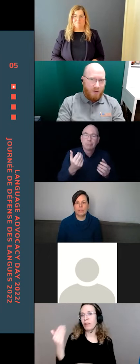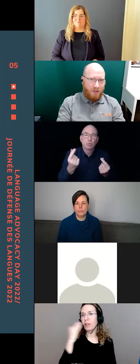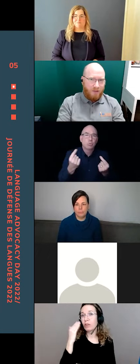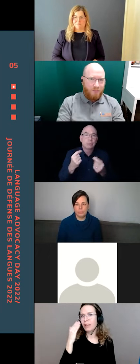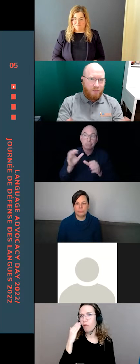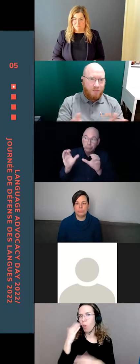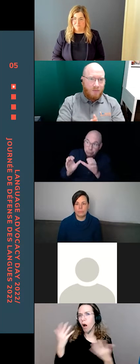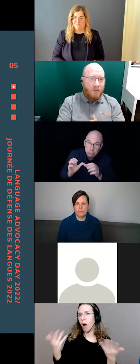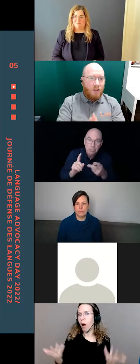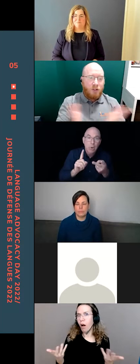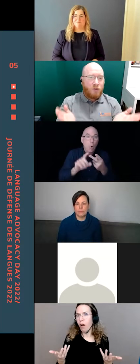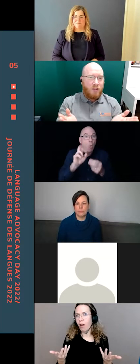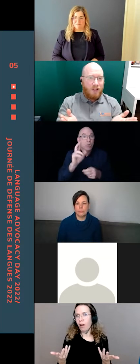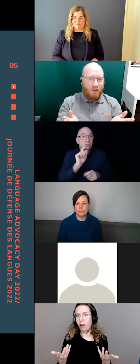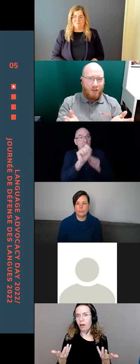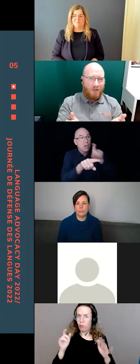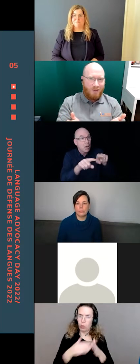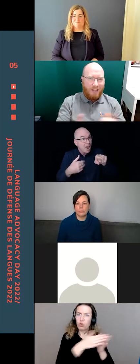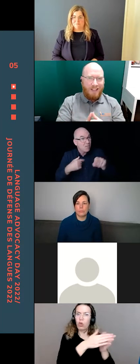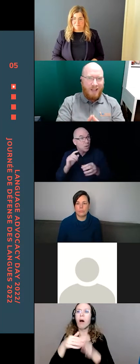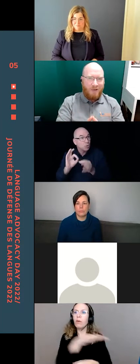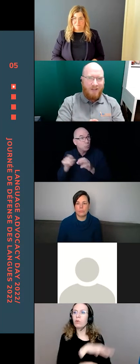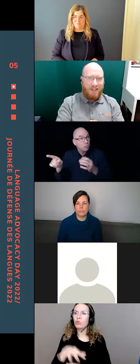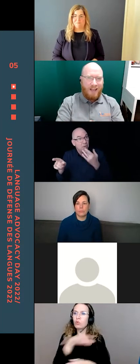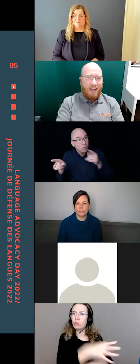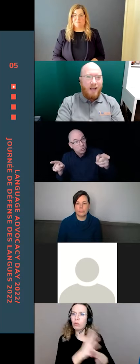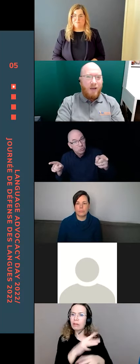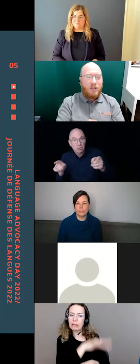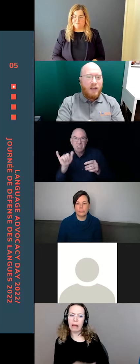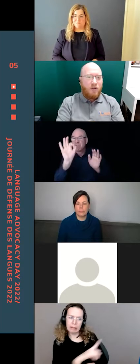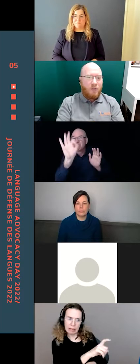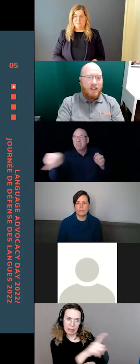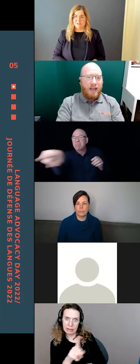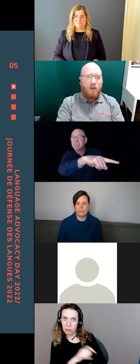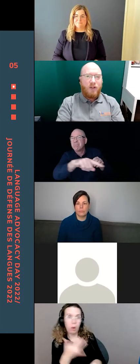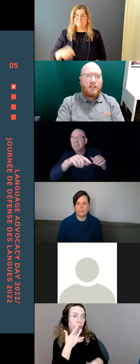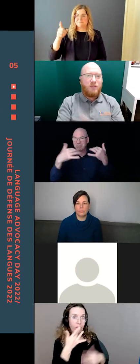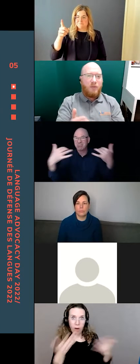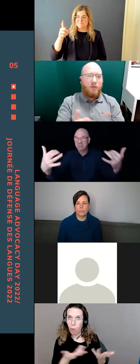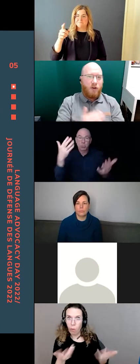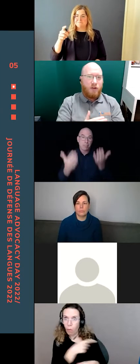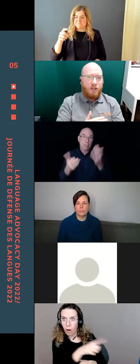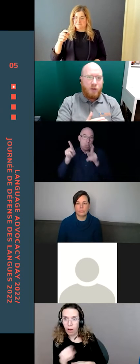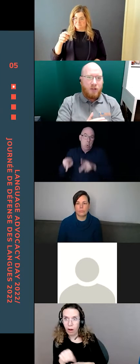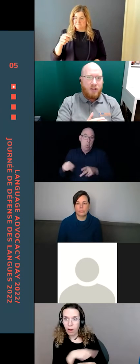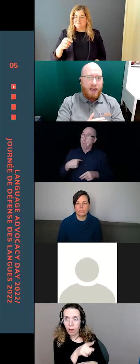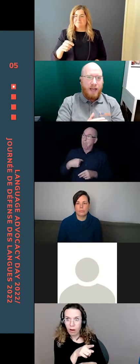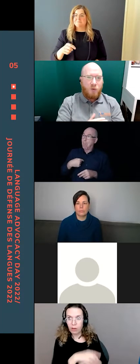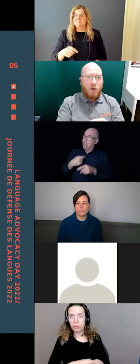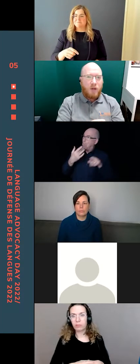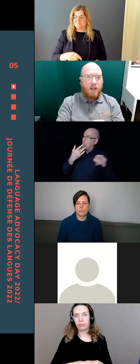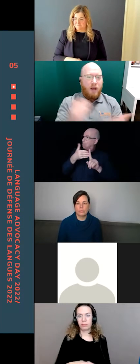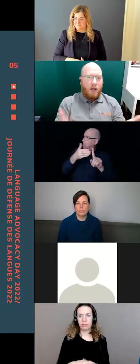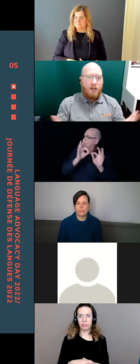Donc, c'est important de savoir, donc, demander aux clients s'il y a des